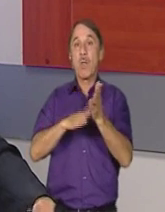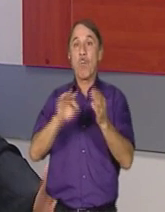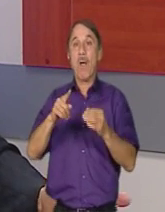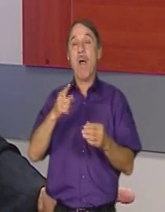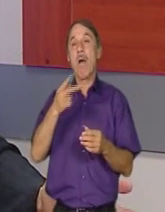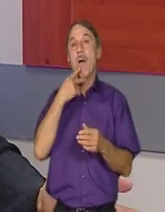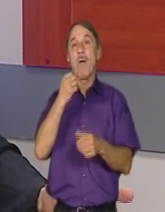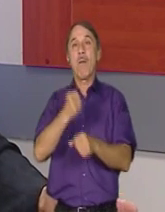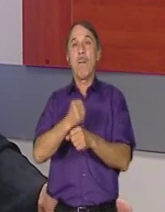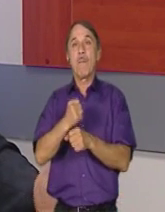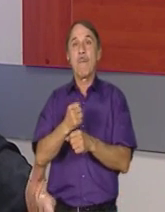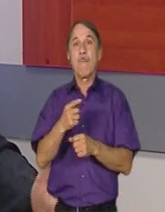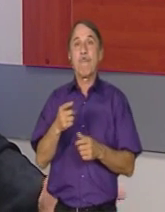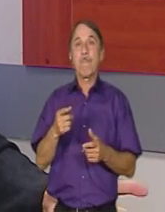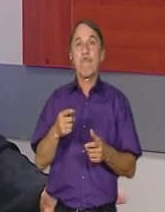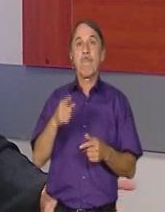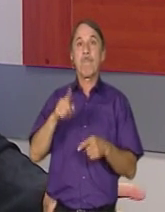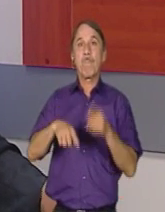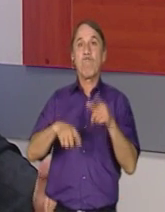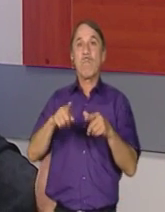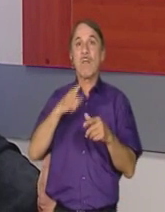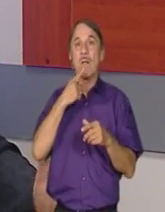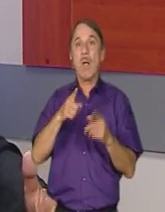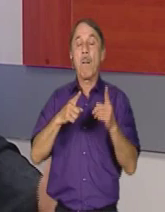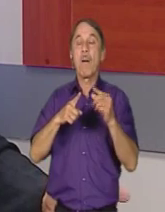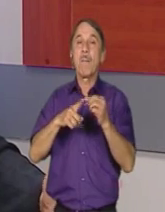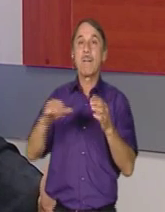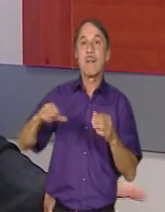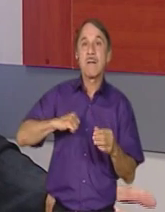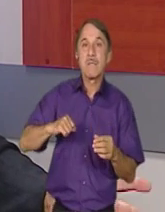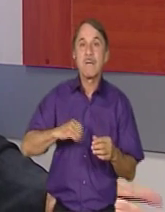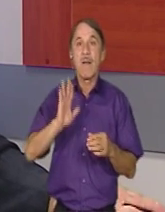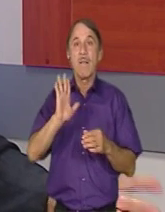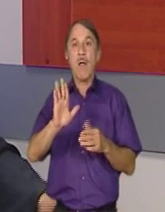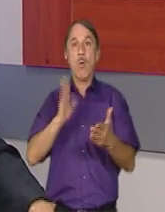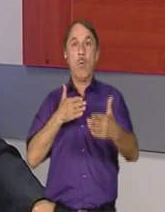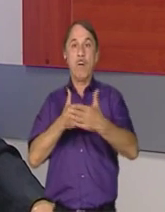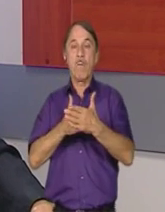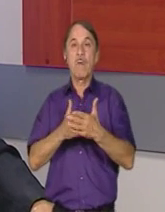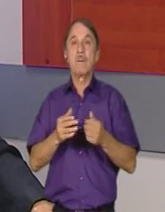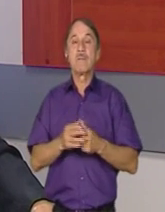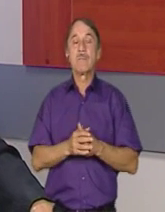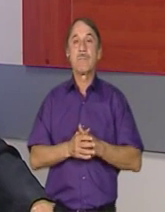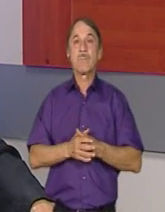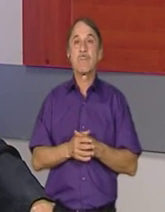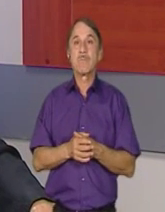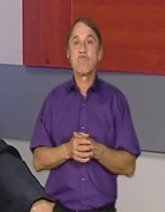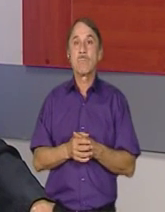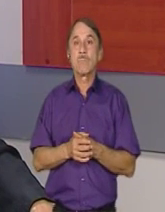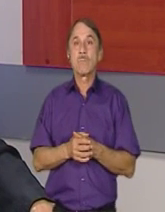tome, deformacije, ono, jednostavno su predmet interesovanja svakog pravog